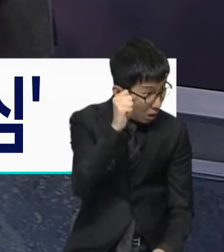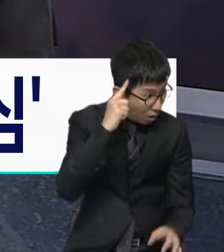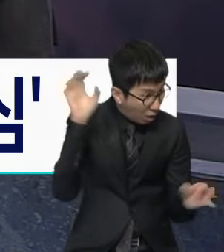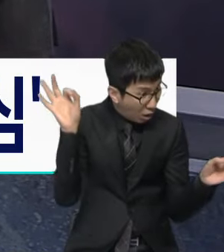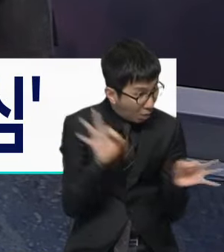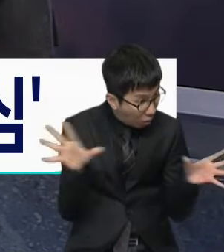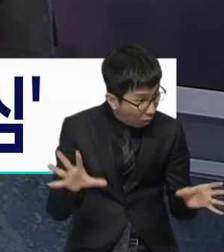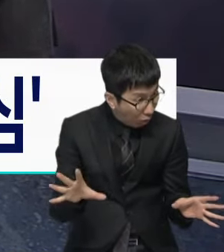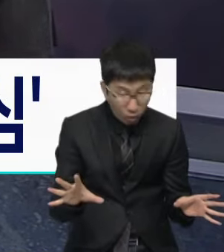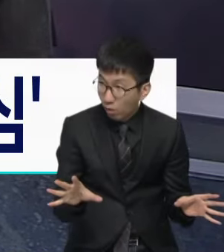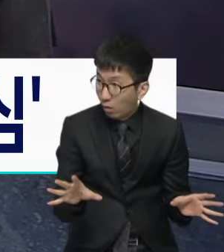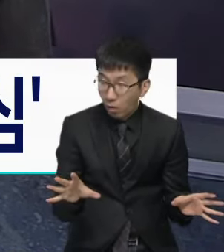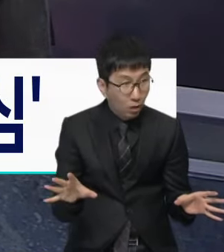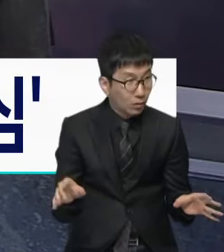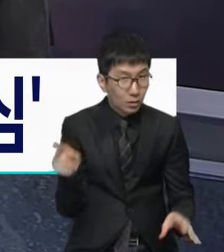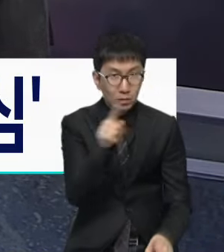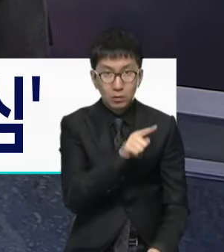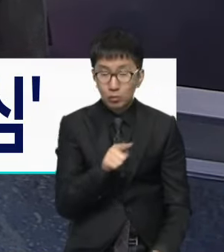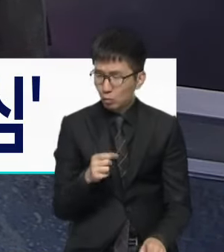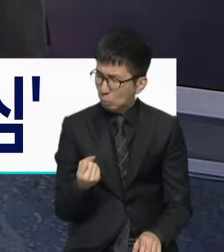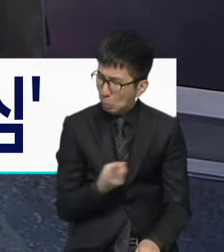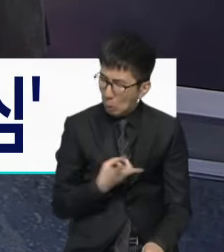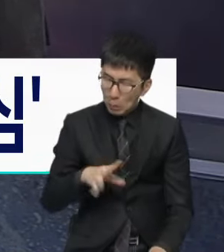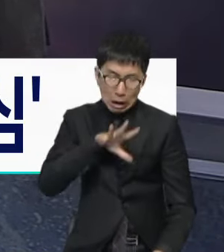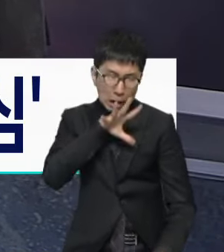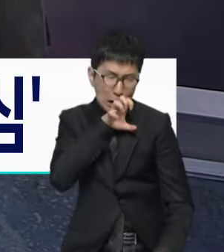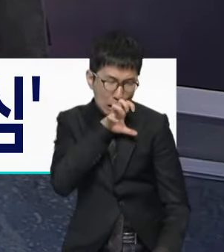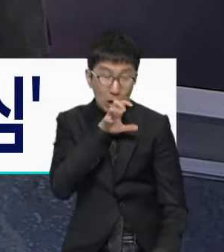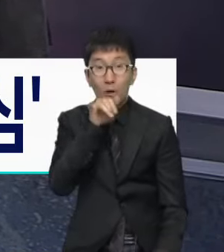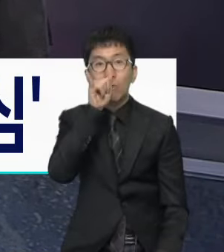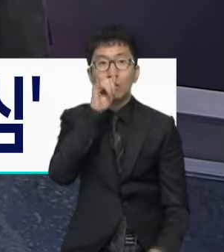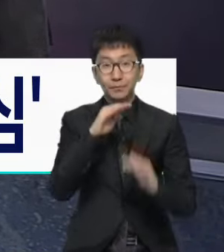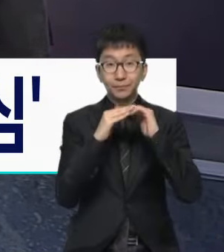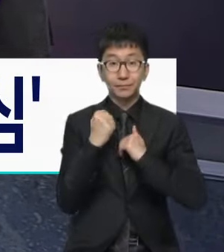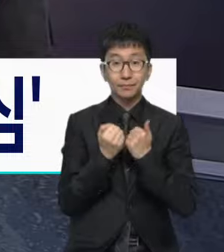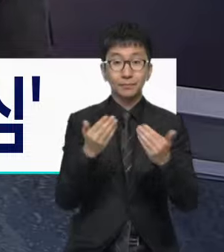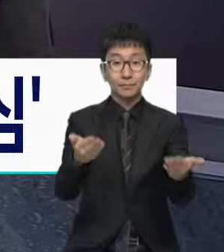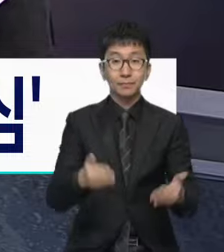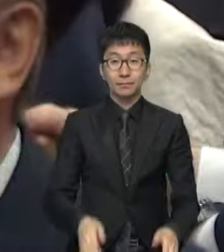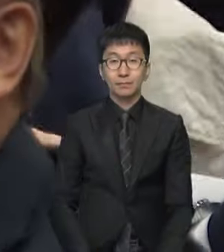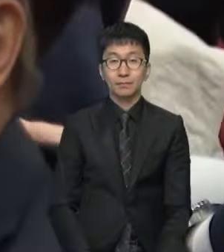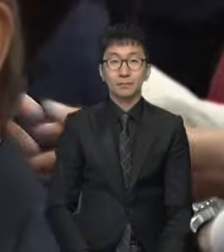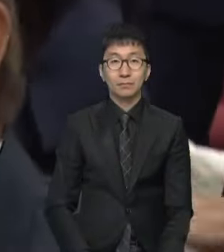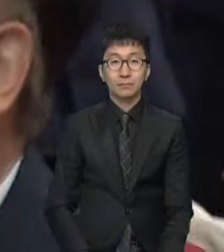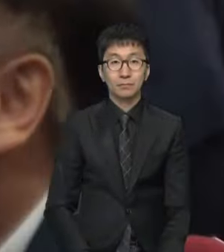일부 민주당 지지자들은 강하게 반발했습니다. 한소희 기자 취재했습니다.